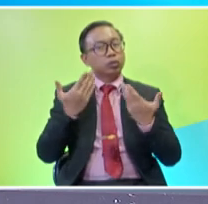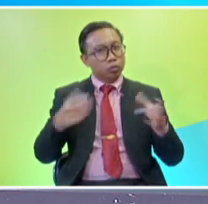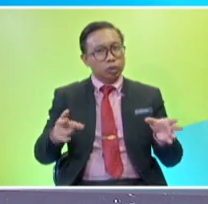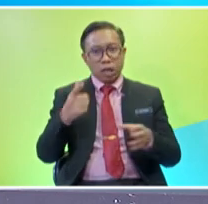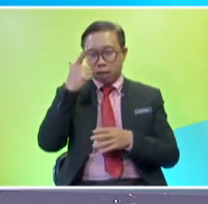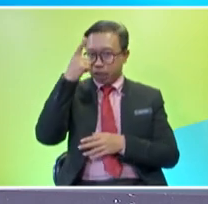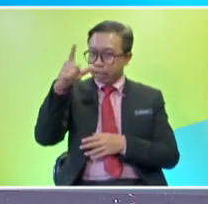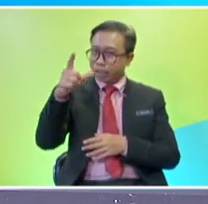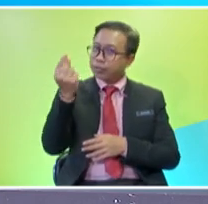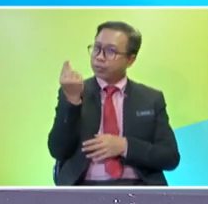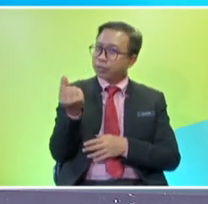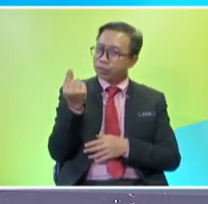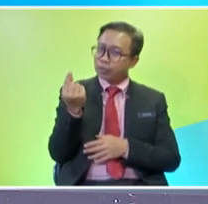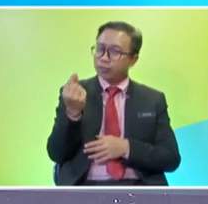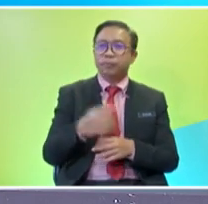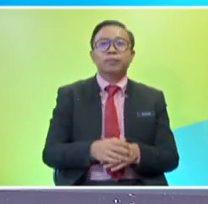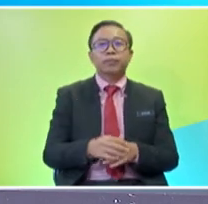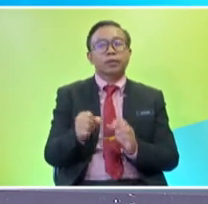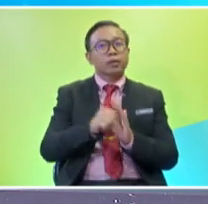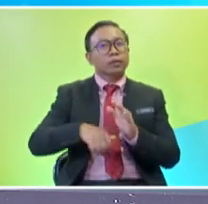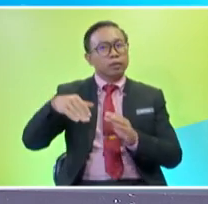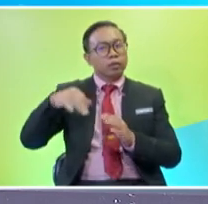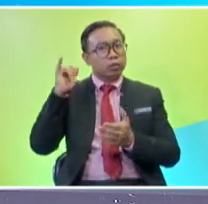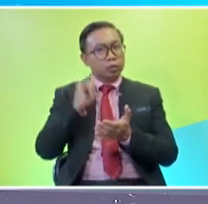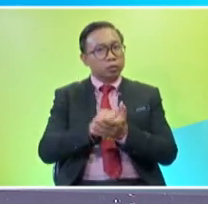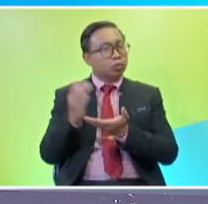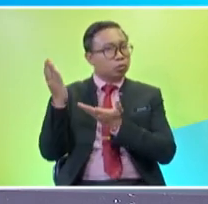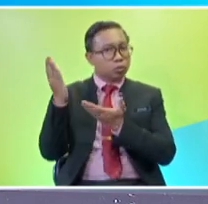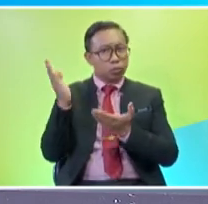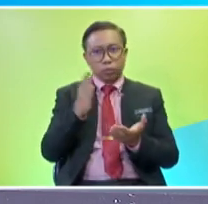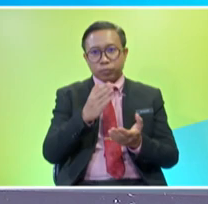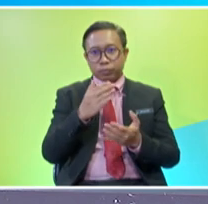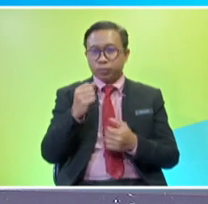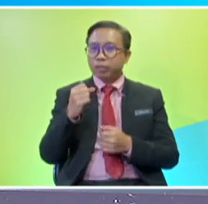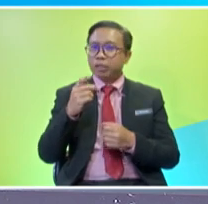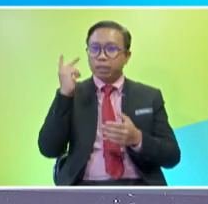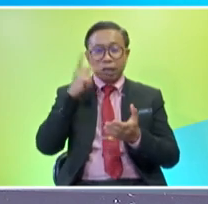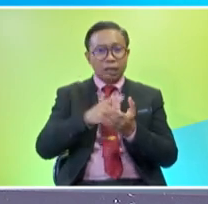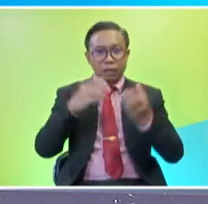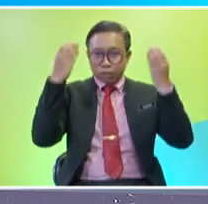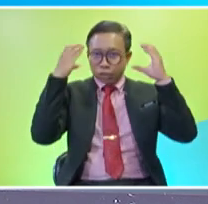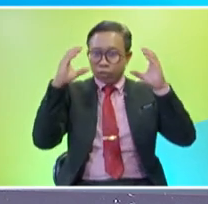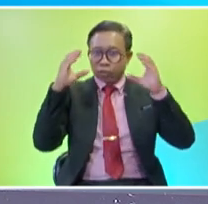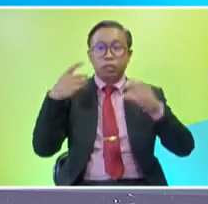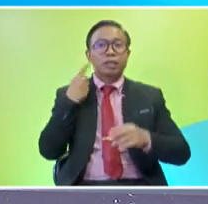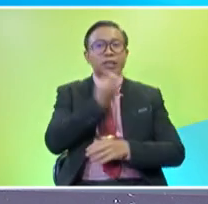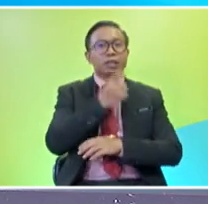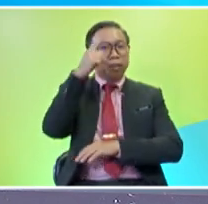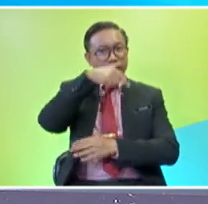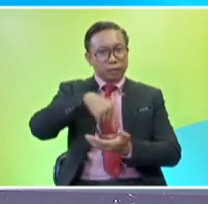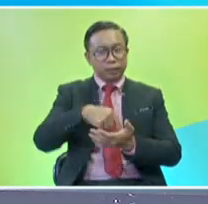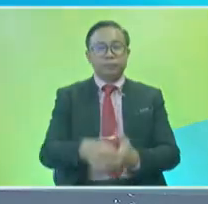telah melihat sedikit tapi sebelum itu ya Jam kita perkenalkan dulu Cikgu kita dan lihat profil